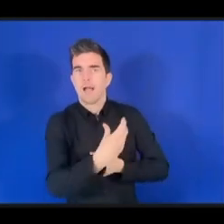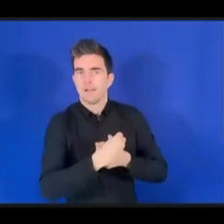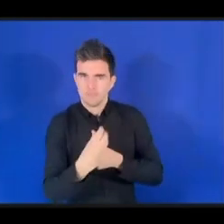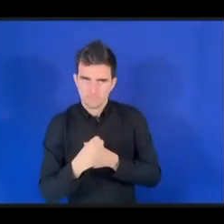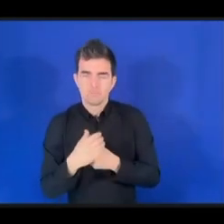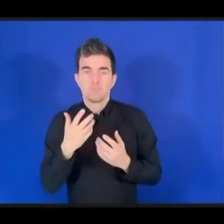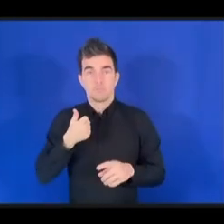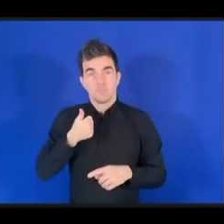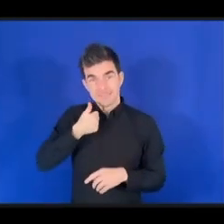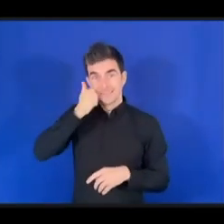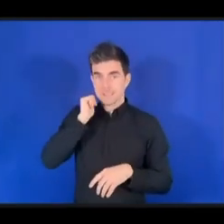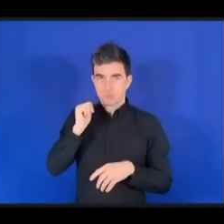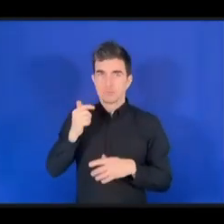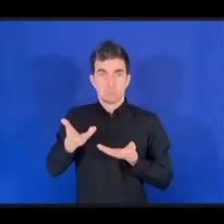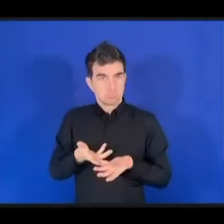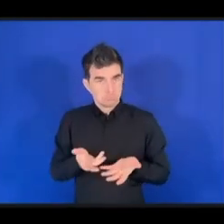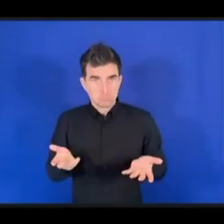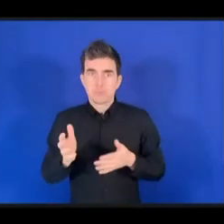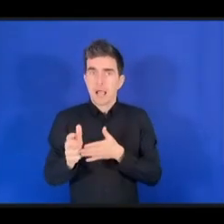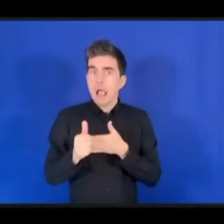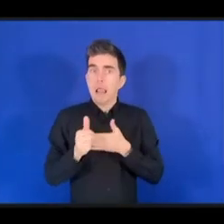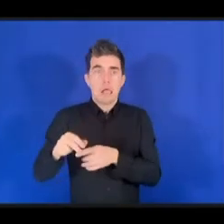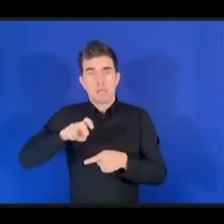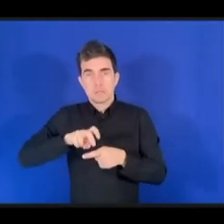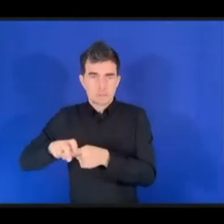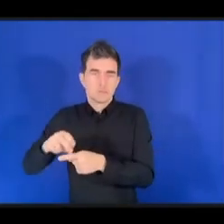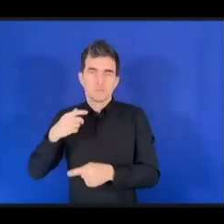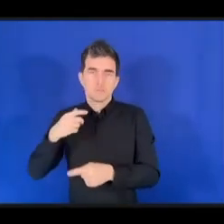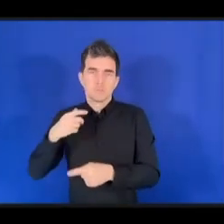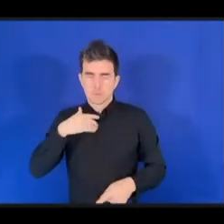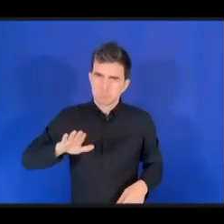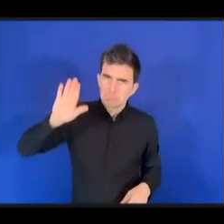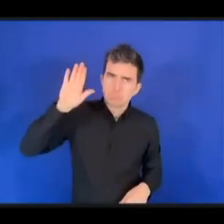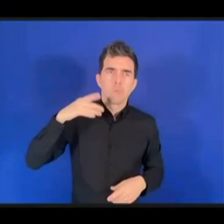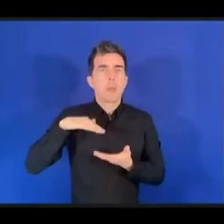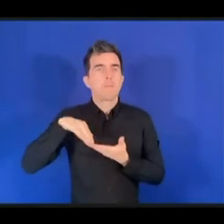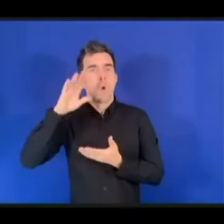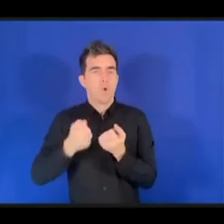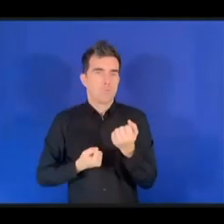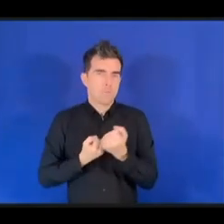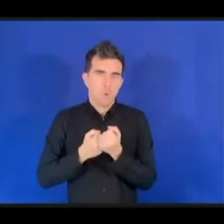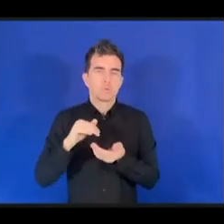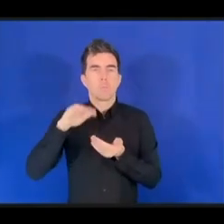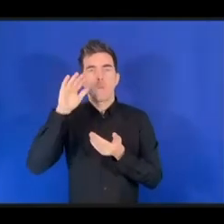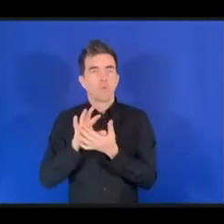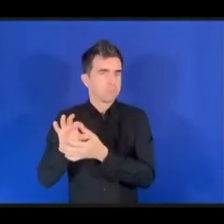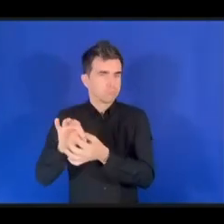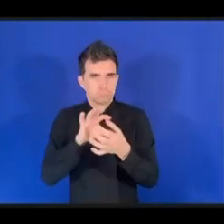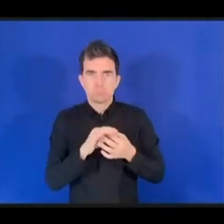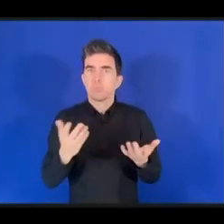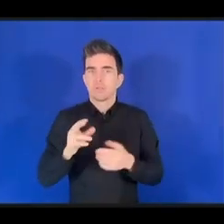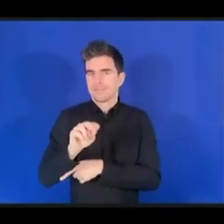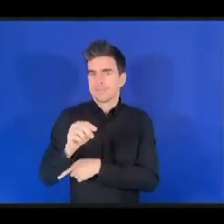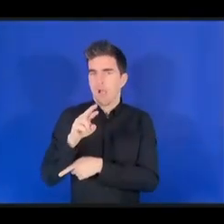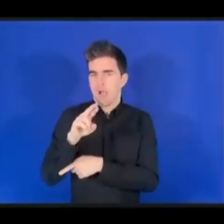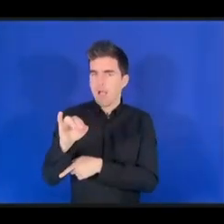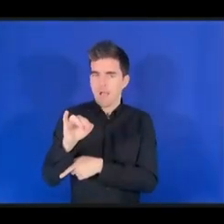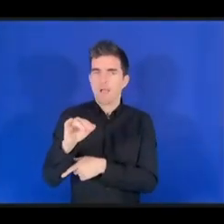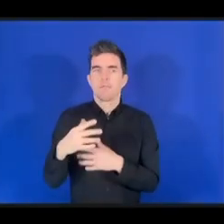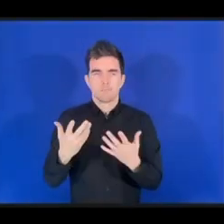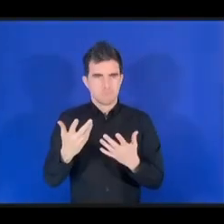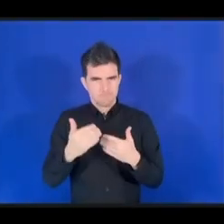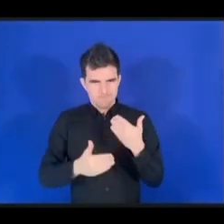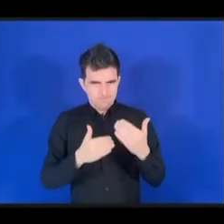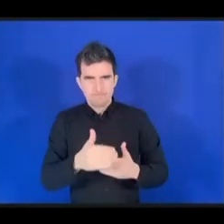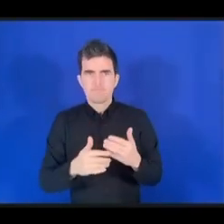おいてもNRIのリソースの強化だとかNRIの取り組みの統合というようなこと